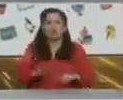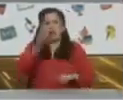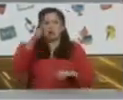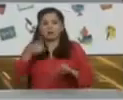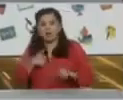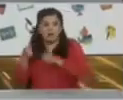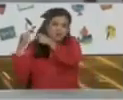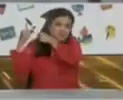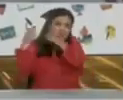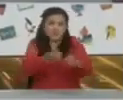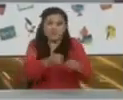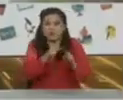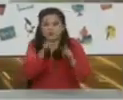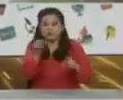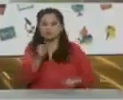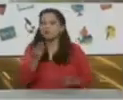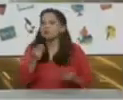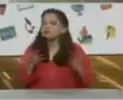का प्रयास न करें,